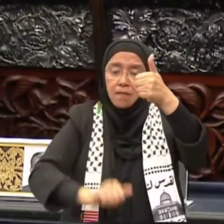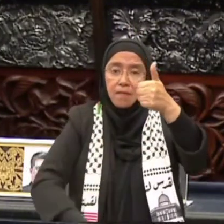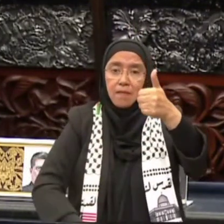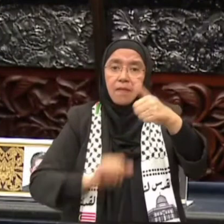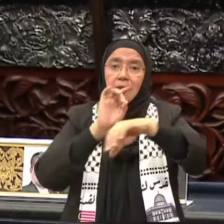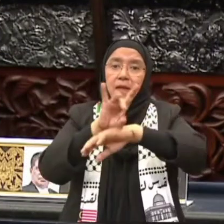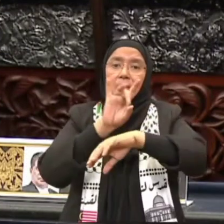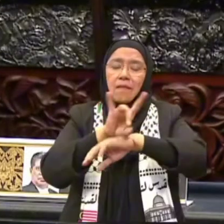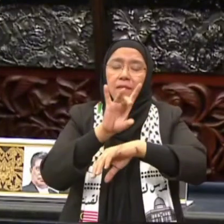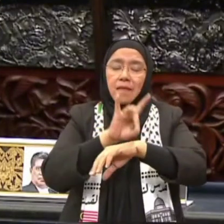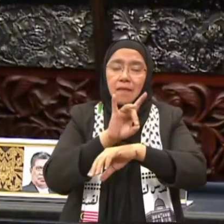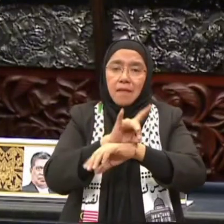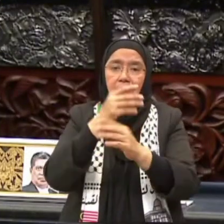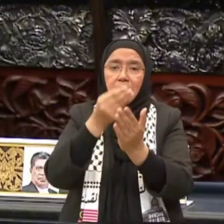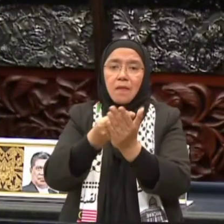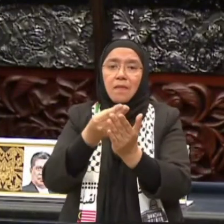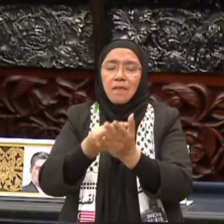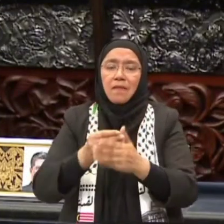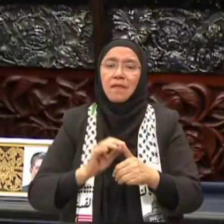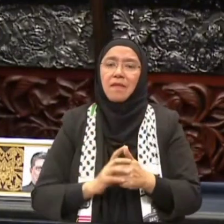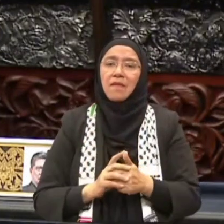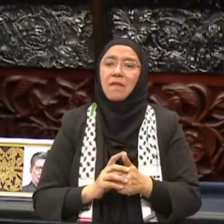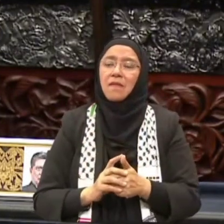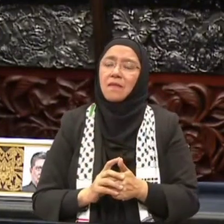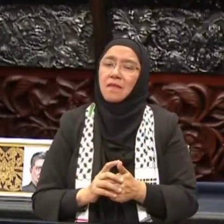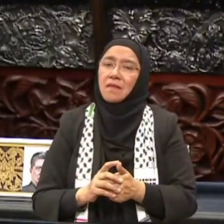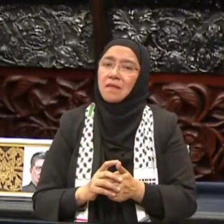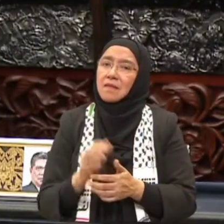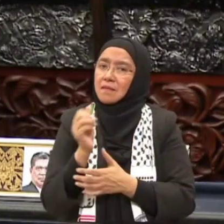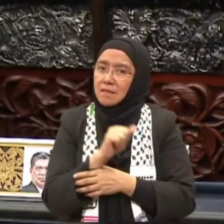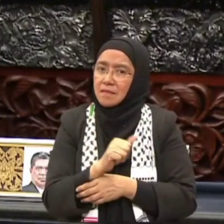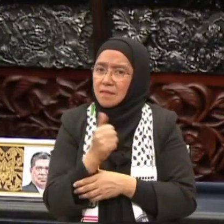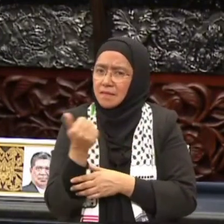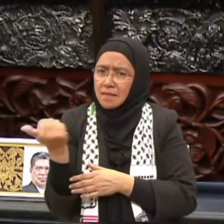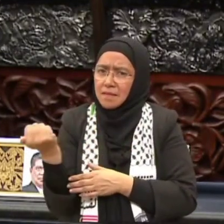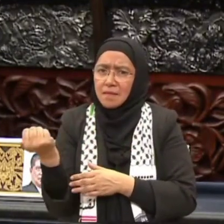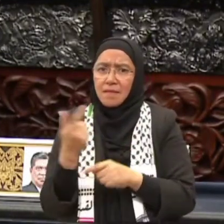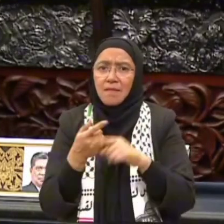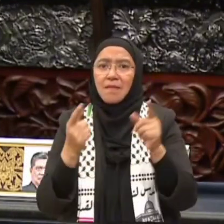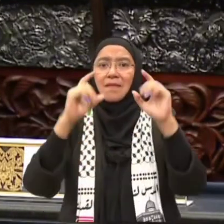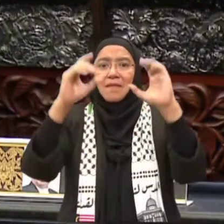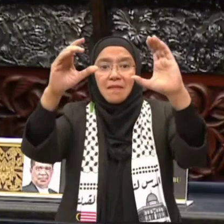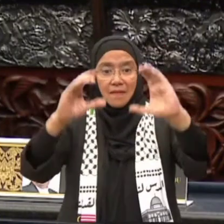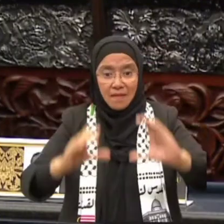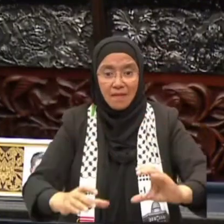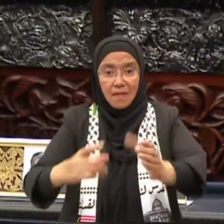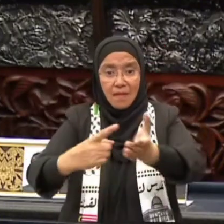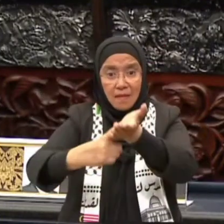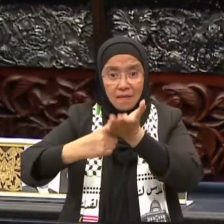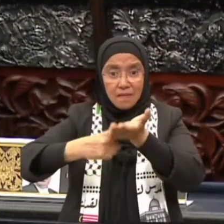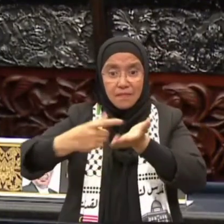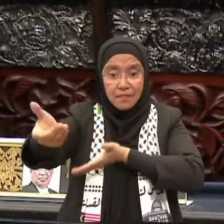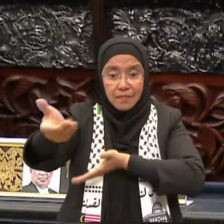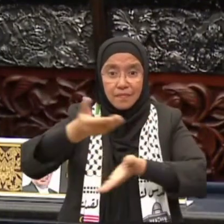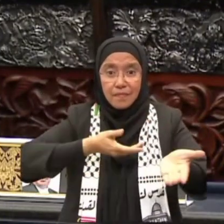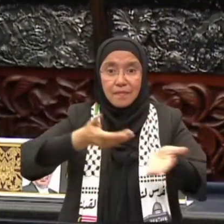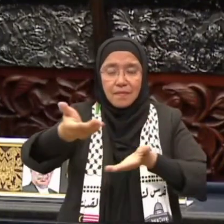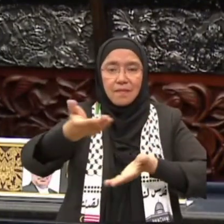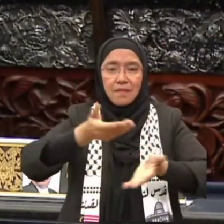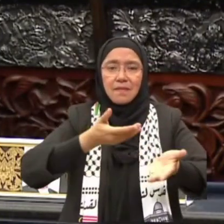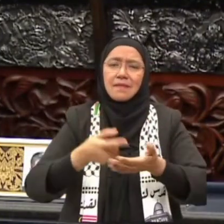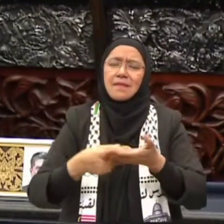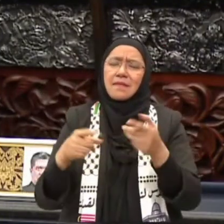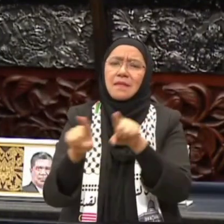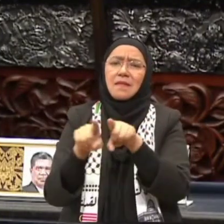Kewangan ataupun ACFIN. Selain itu, kaedah-kaedah yang dibincangkan ini telah juga merujuk kepada